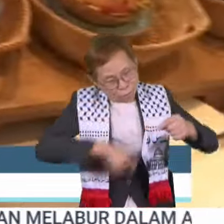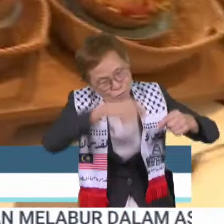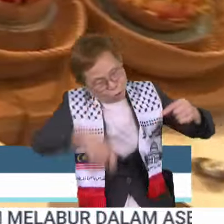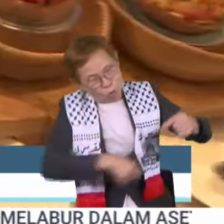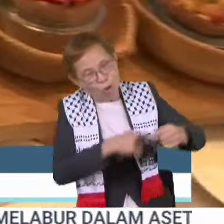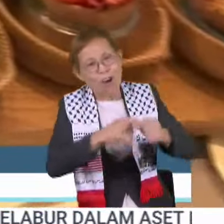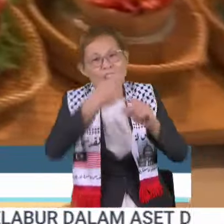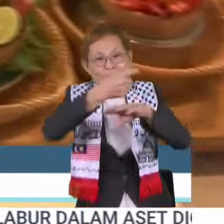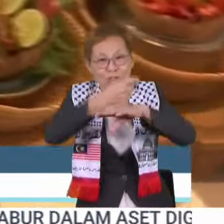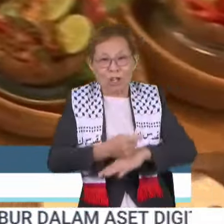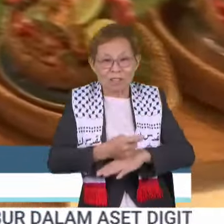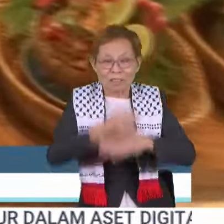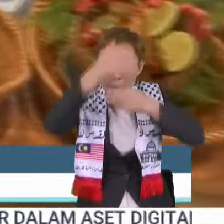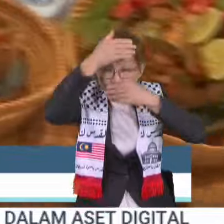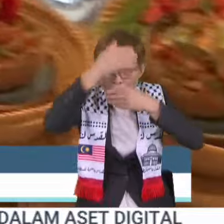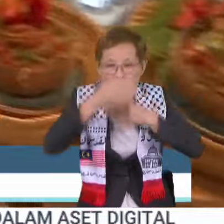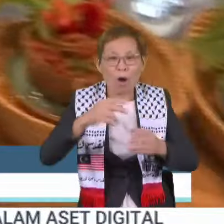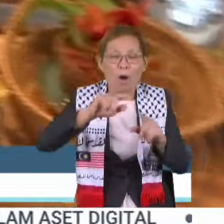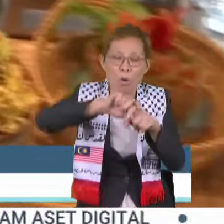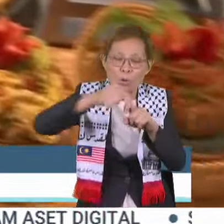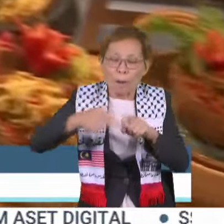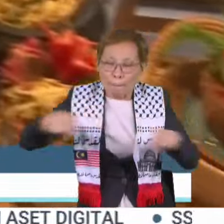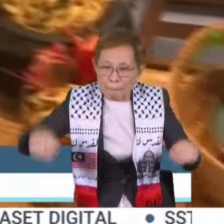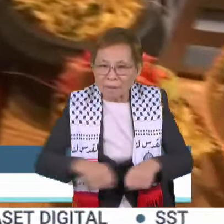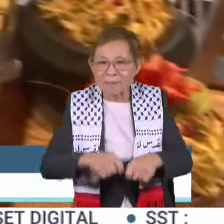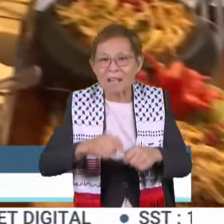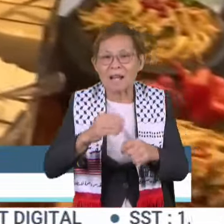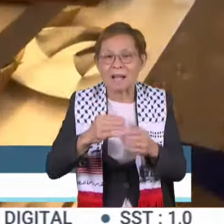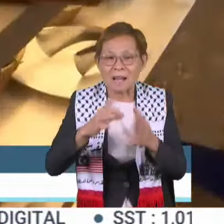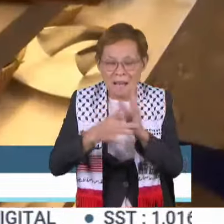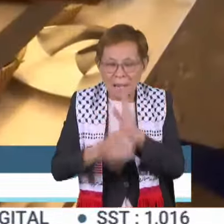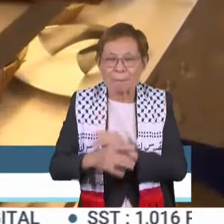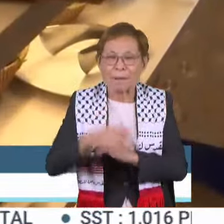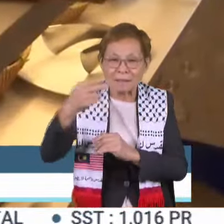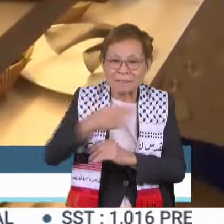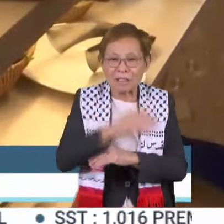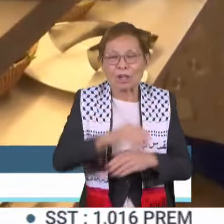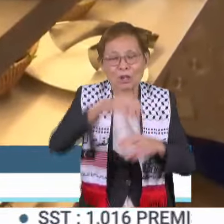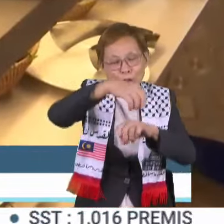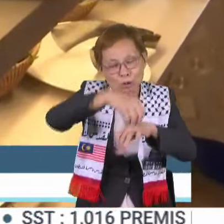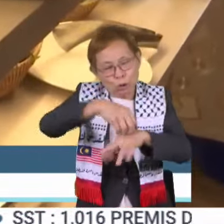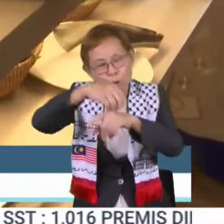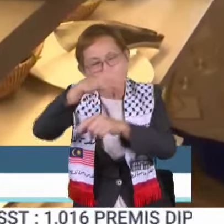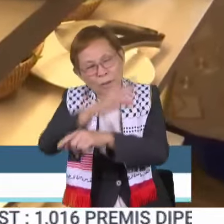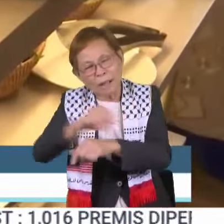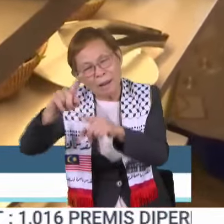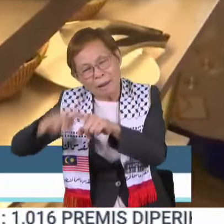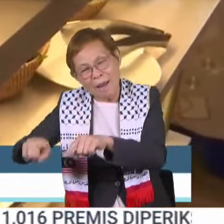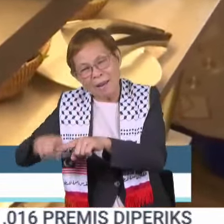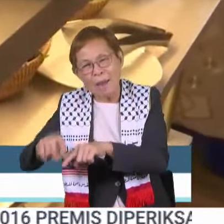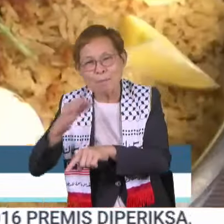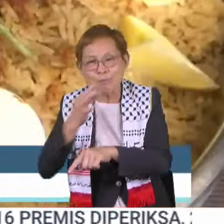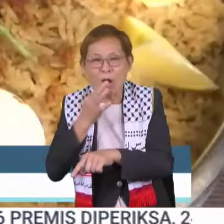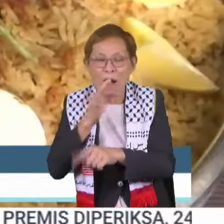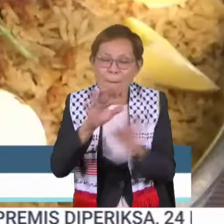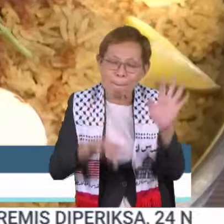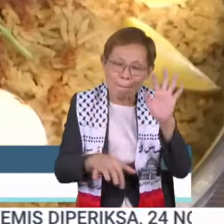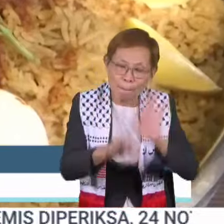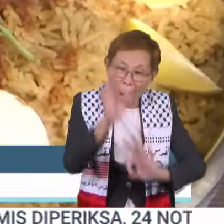Maghribi udang masak lemak hijau putip pisang sotong kabang dan pelbagai pencuci mulut